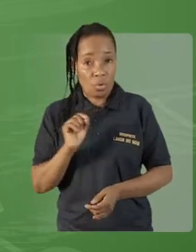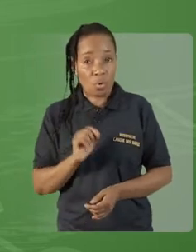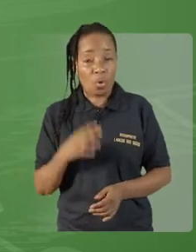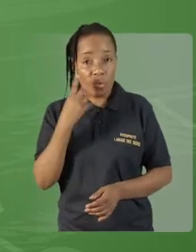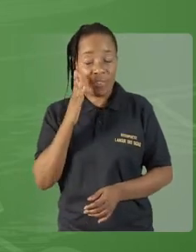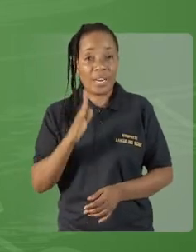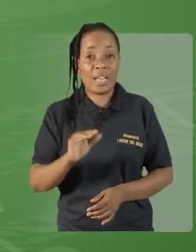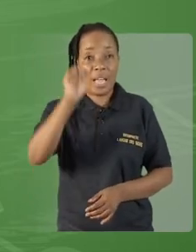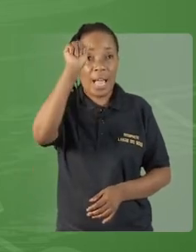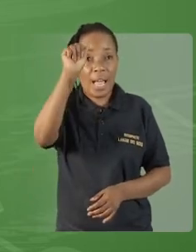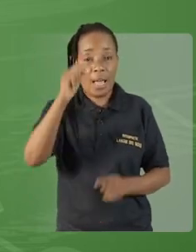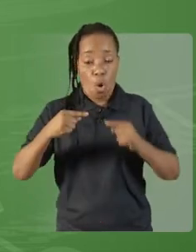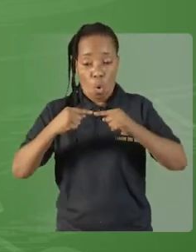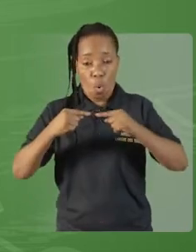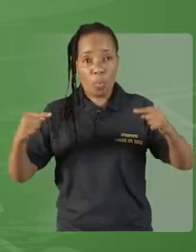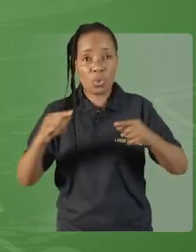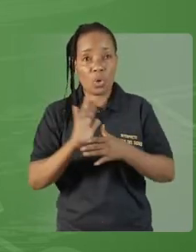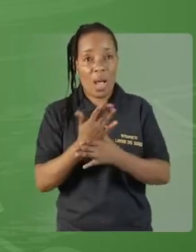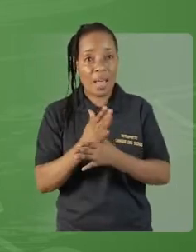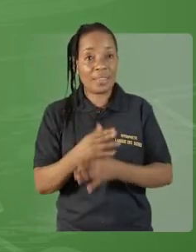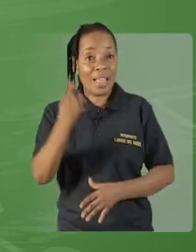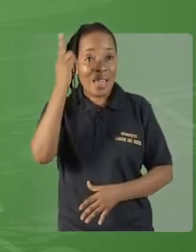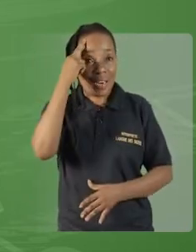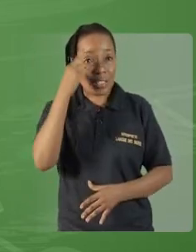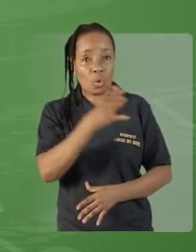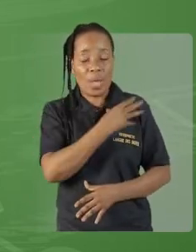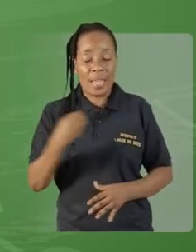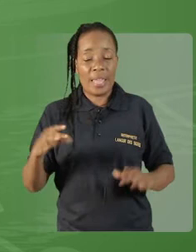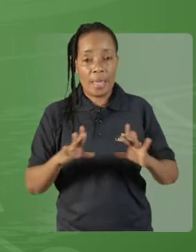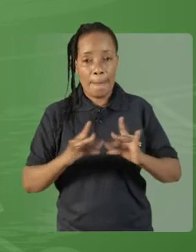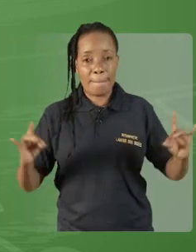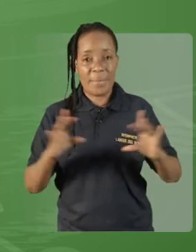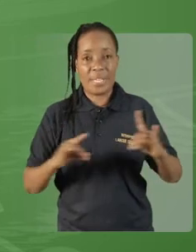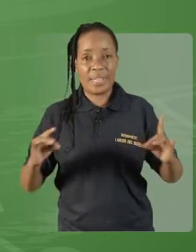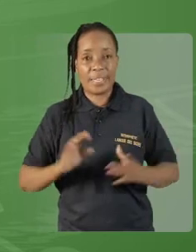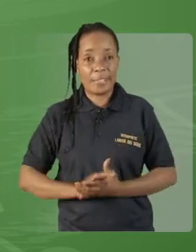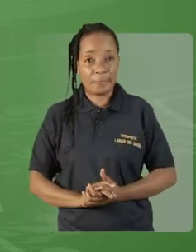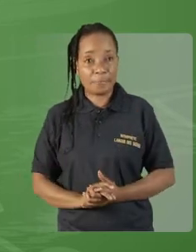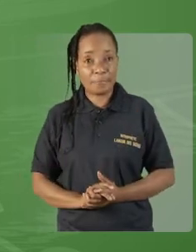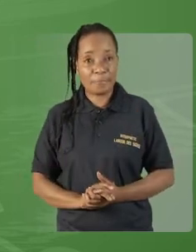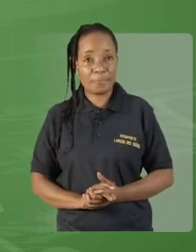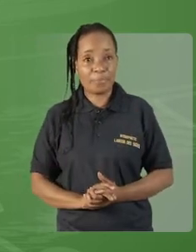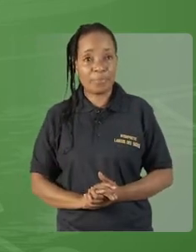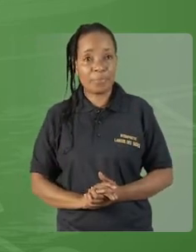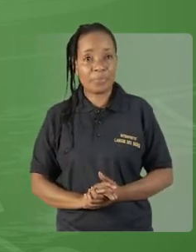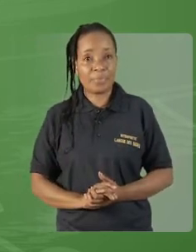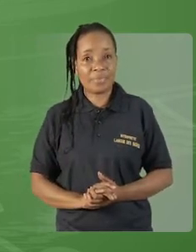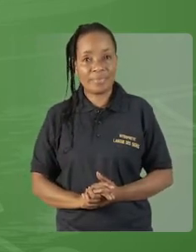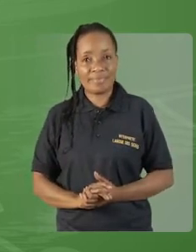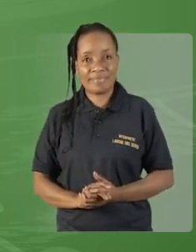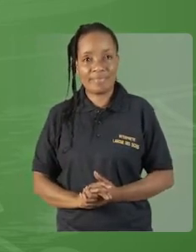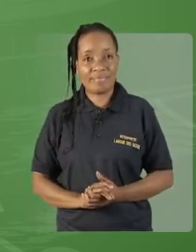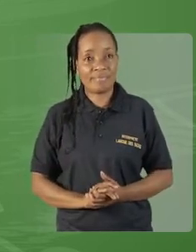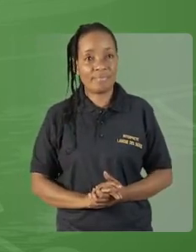Grand A donc, l'opposition entre la raison et le mythe.